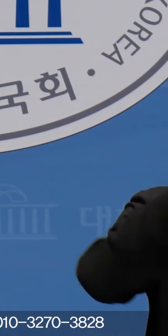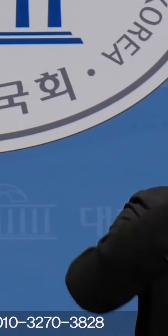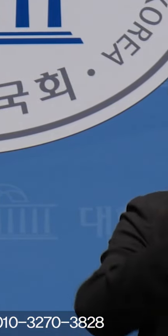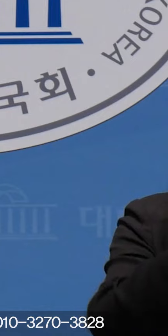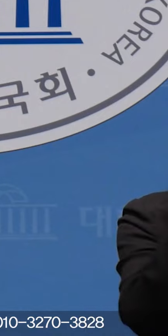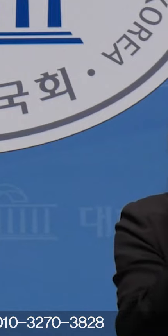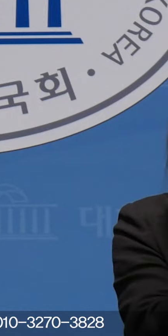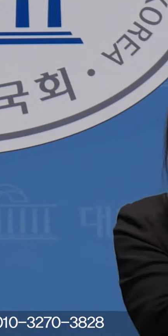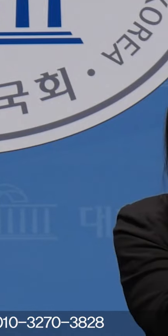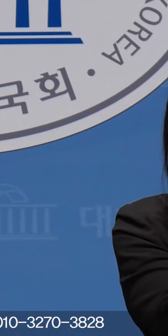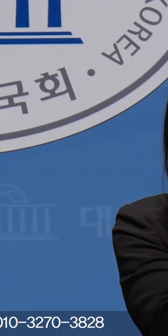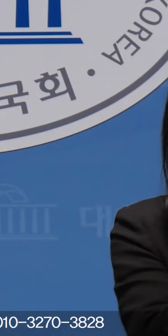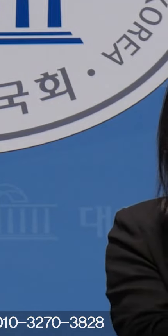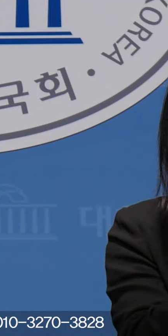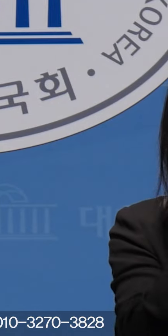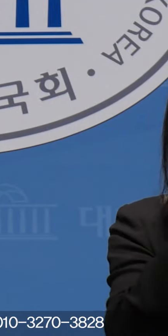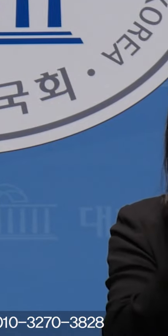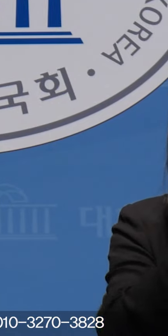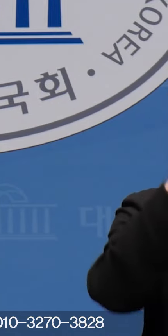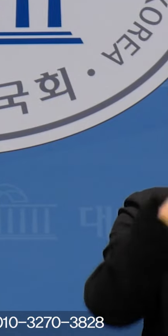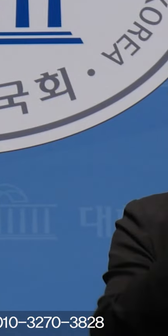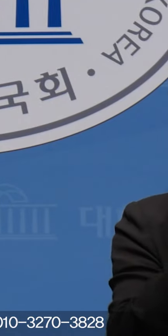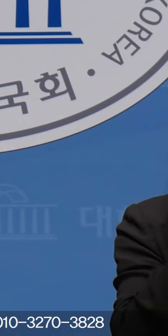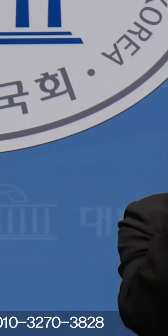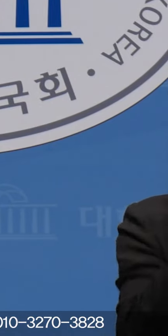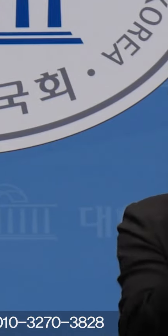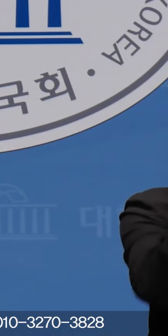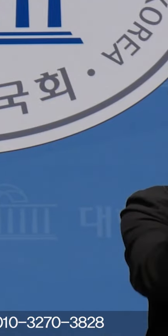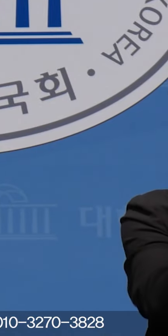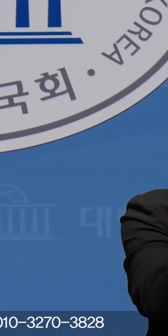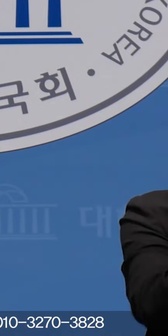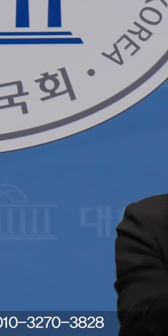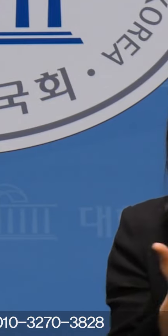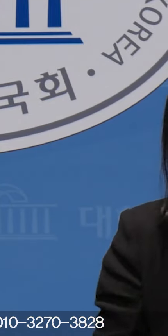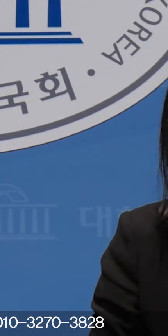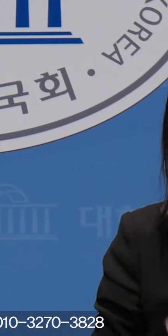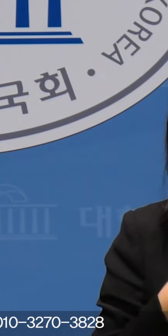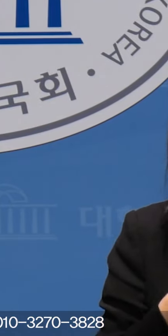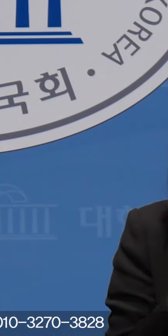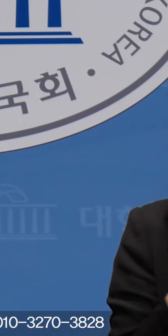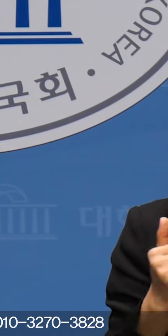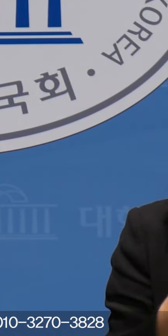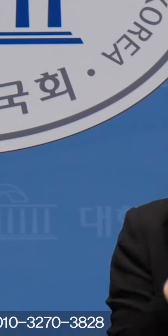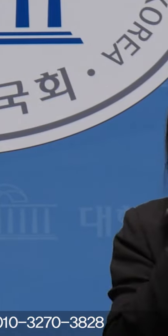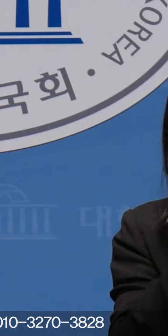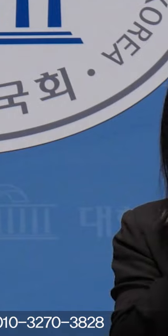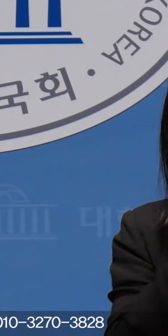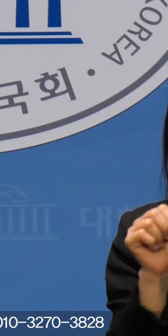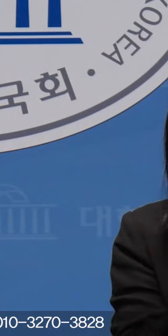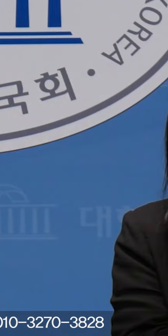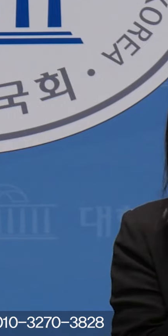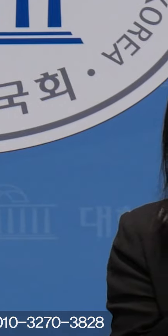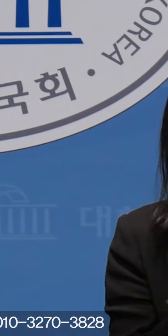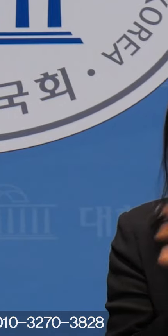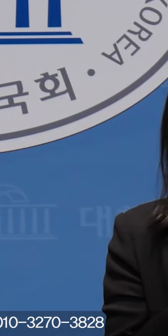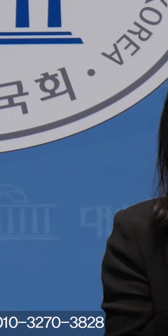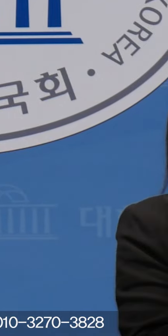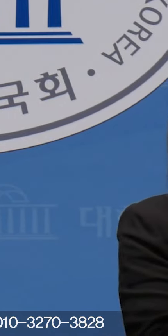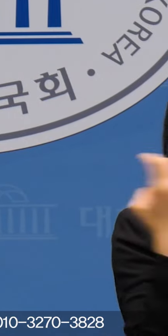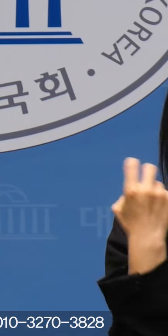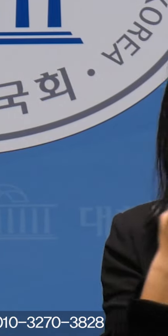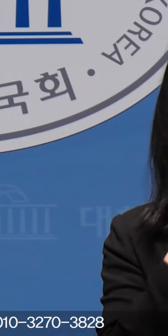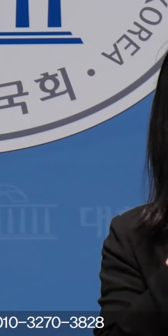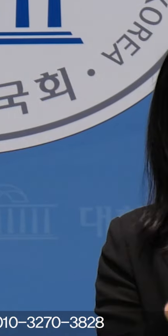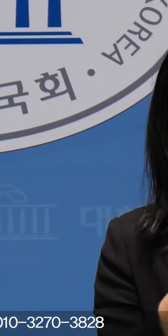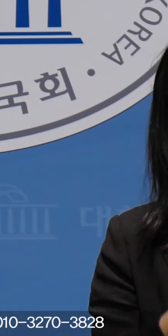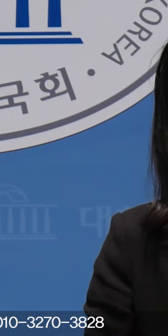검찰총장, 이창수 중앙지검장 등 직무유기 및 은폐 공범 전원을 탄핵하겠습니다.